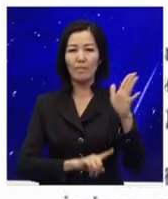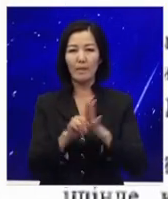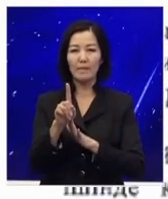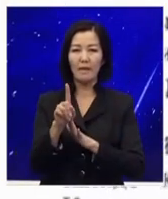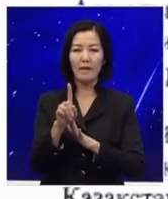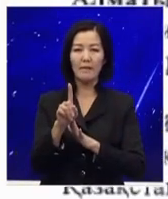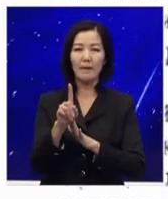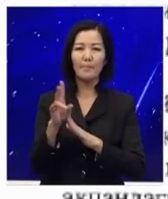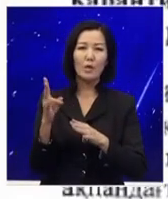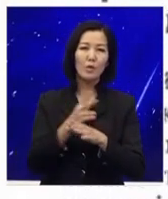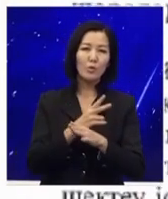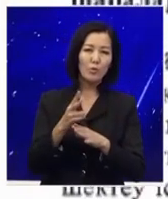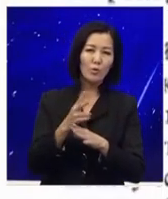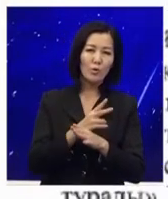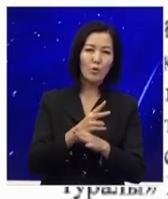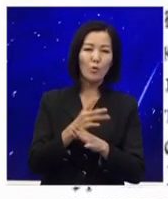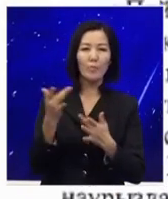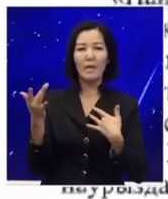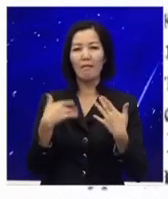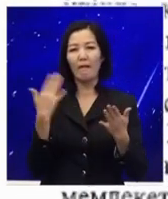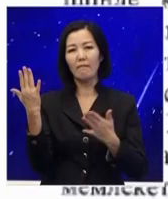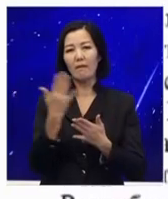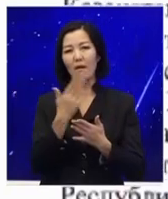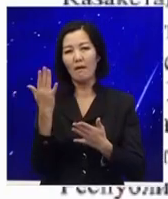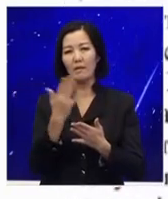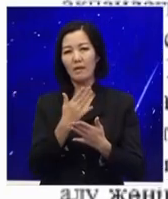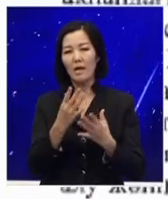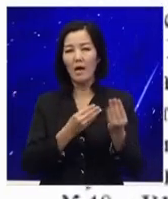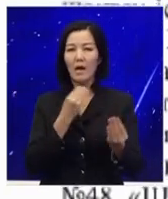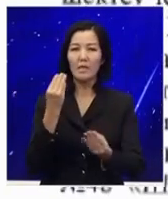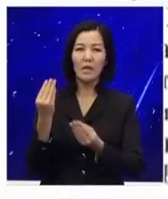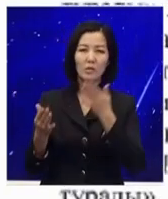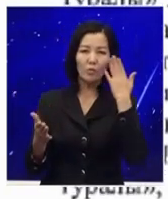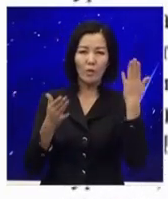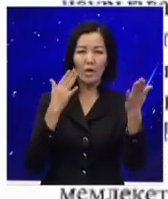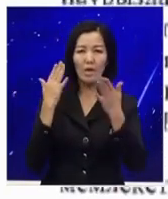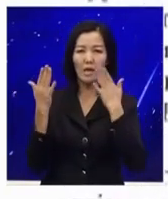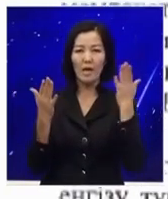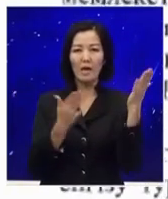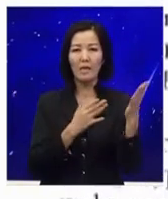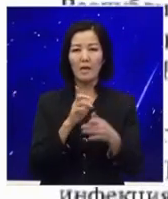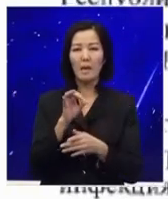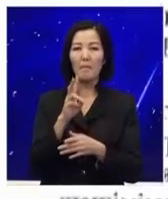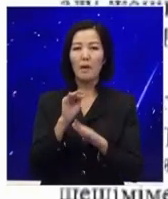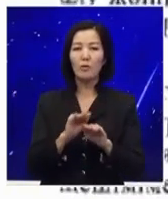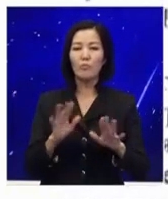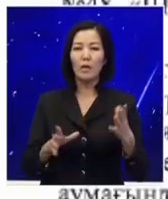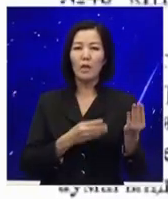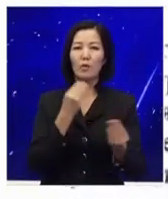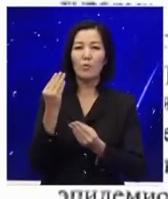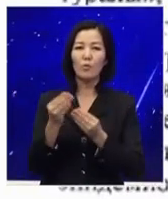айтқанда түнгі клуб, бар, кинотеатр, караоке, бильярд, аттракциондар, интернет-клуб, антикафе, батут, балалар